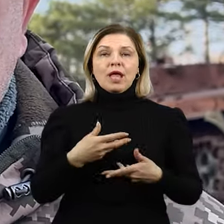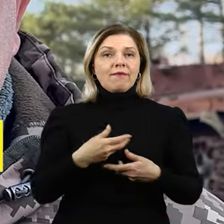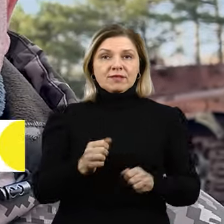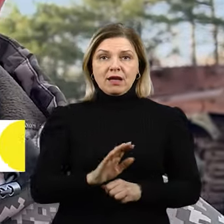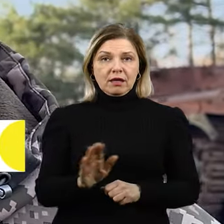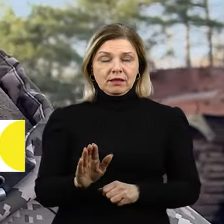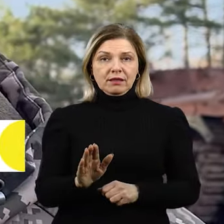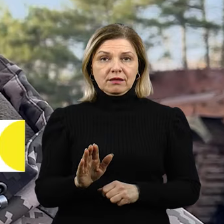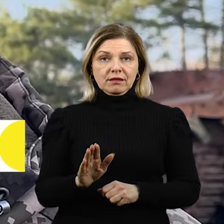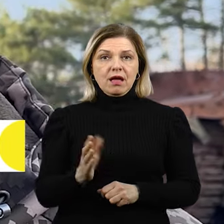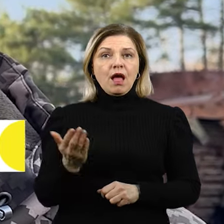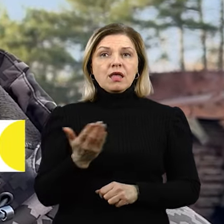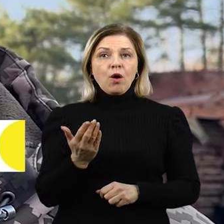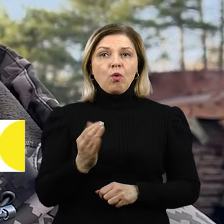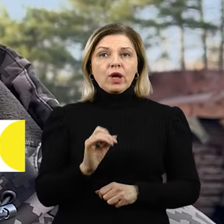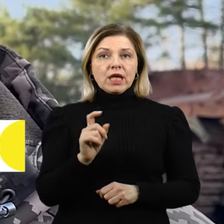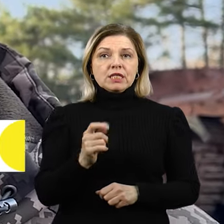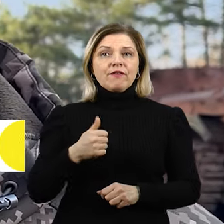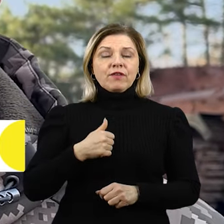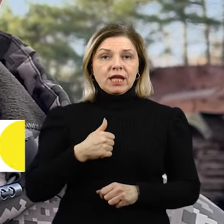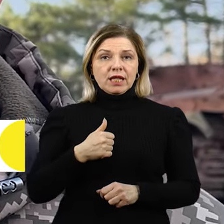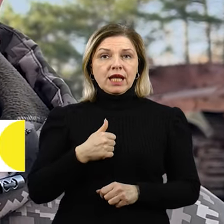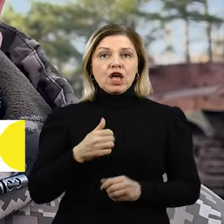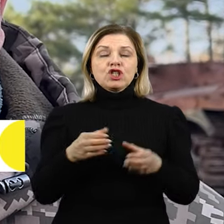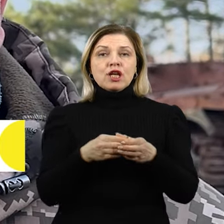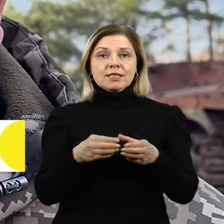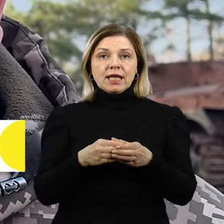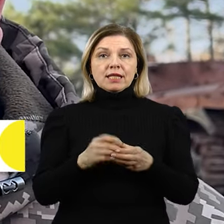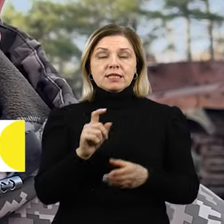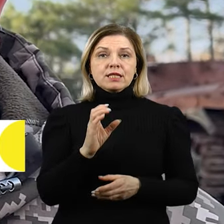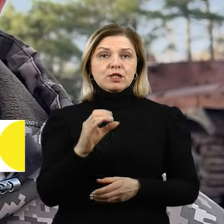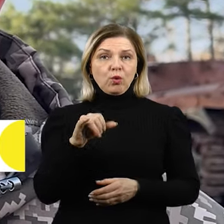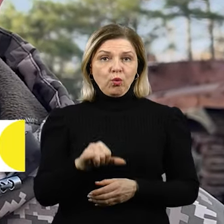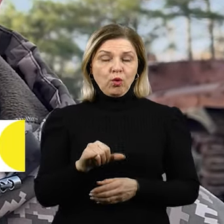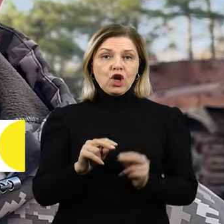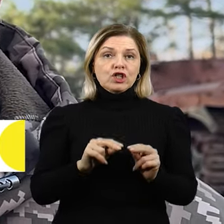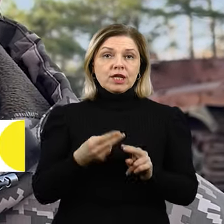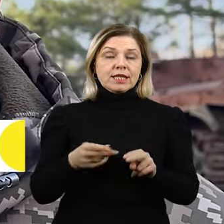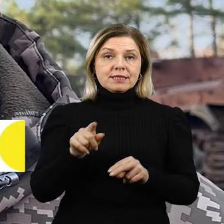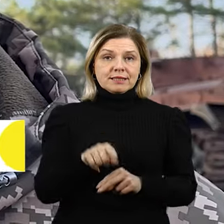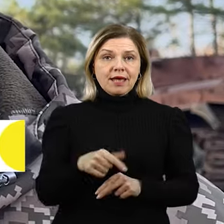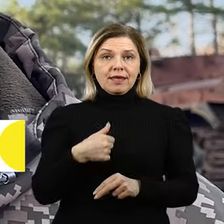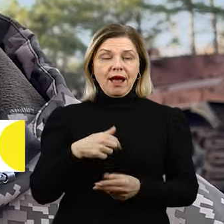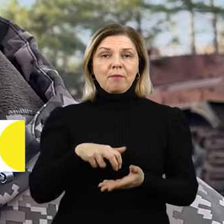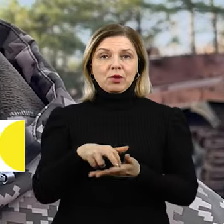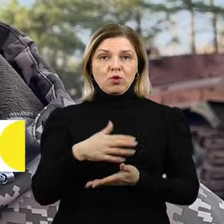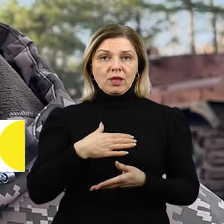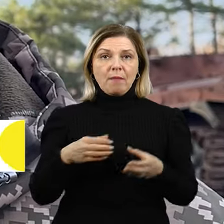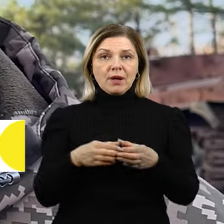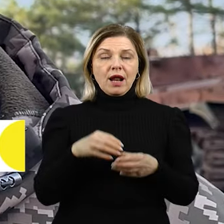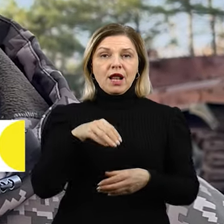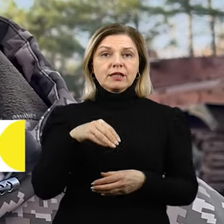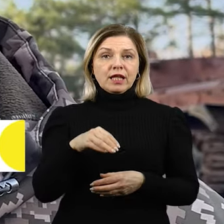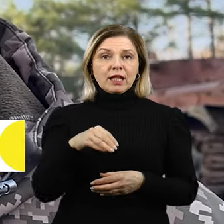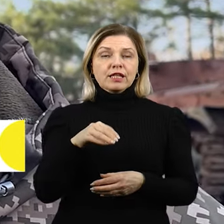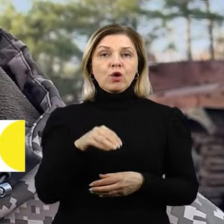таки в якусь одну із лінійних частин ЗСУ. Через це пішов в нашу бригаду ТРО, яка на